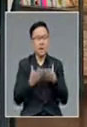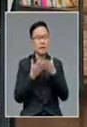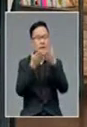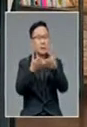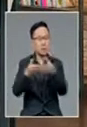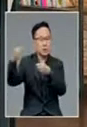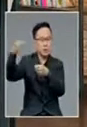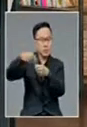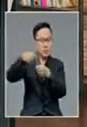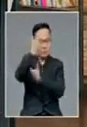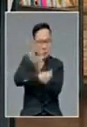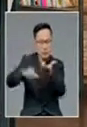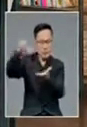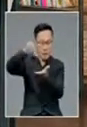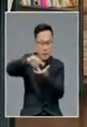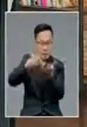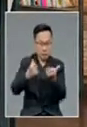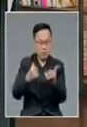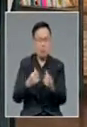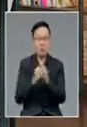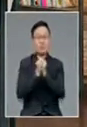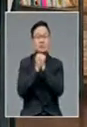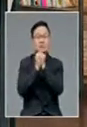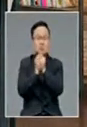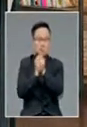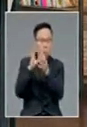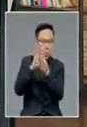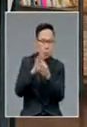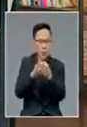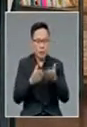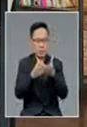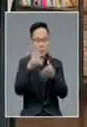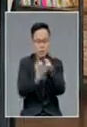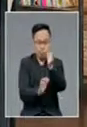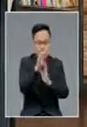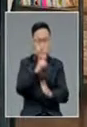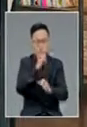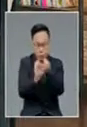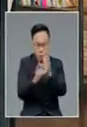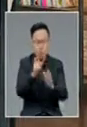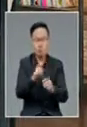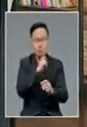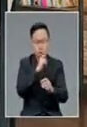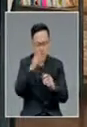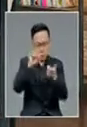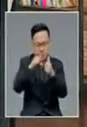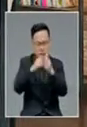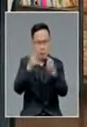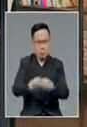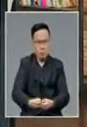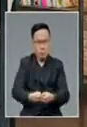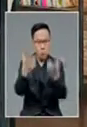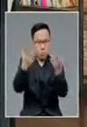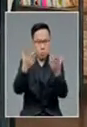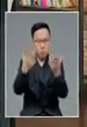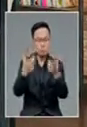อิหร่านล่าสุดก็มีรายงานว่าจีนเขาออกมาแสดงความกังวลว่าเรือลำนี้เนี่ยมันอาจจะระเบิดแล้วก็ทำให้มีน้ำมันเนี่ยรั่วไหล